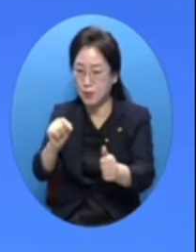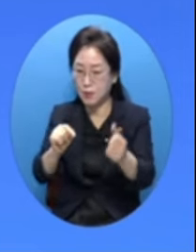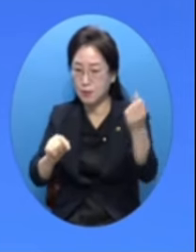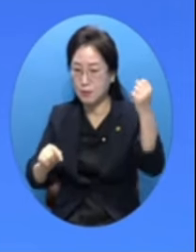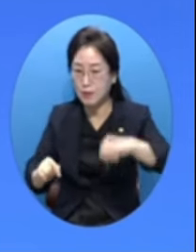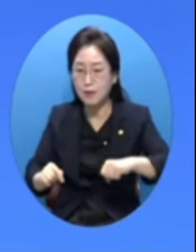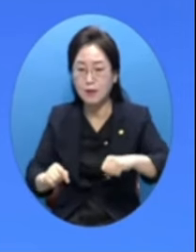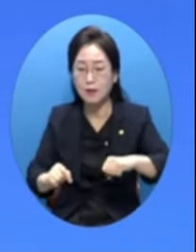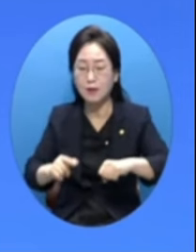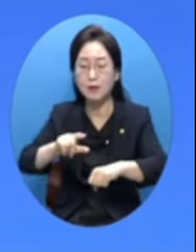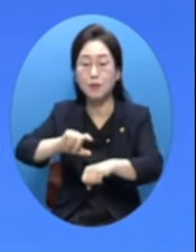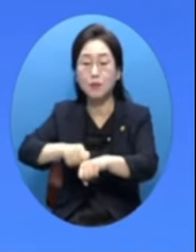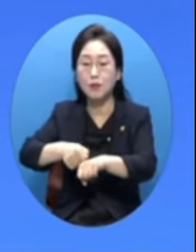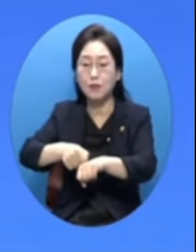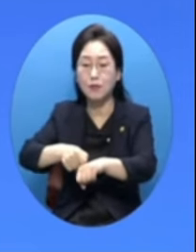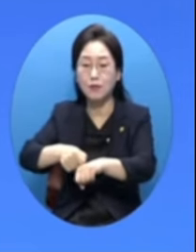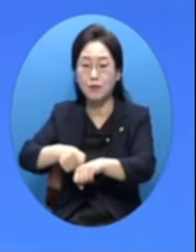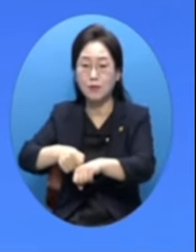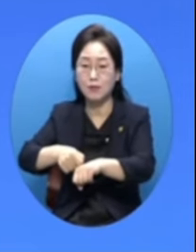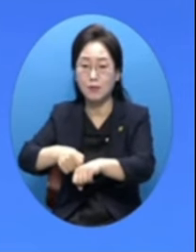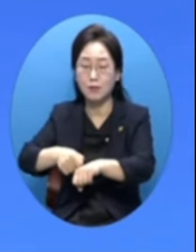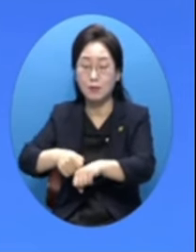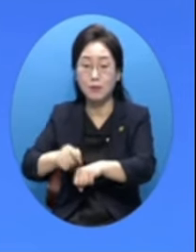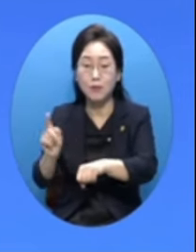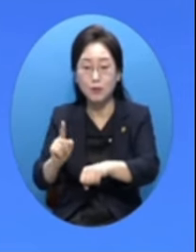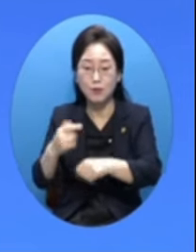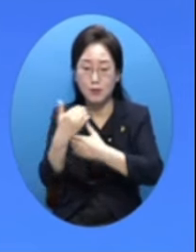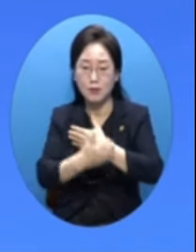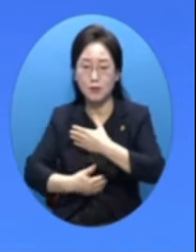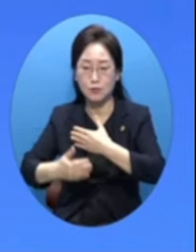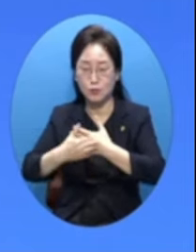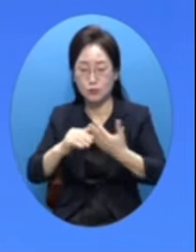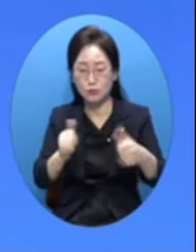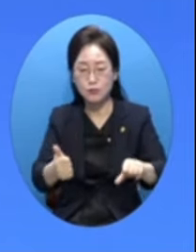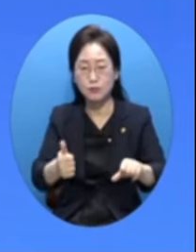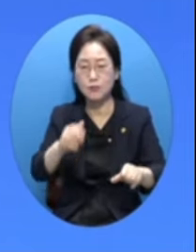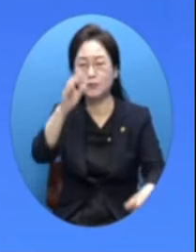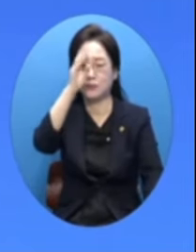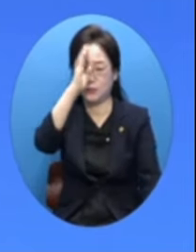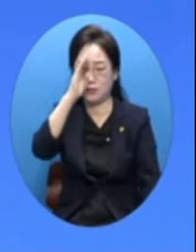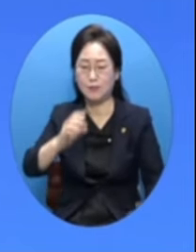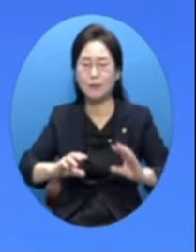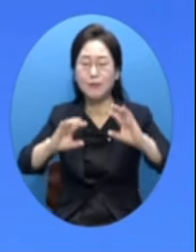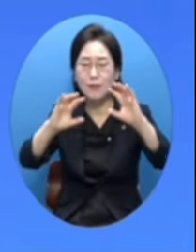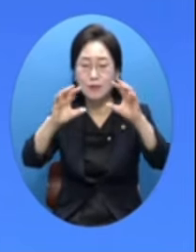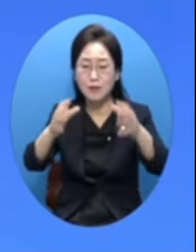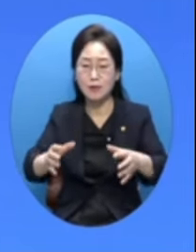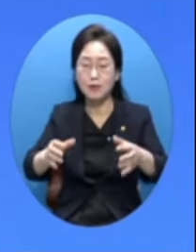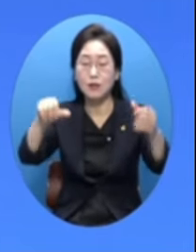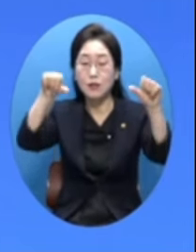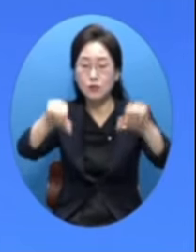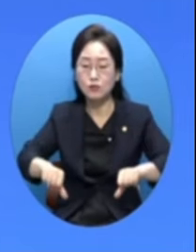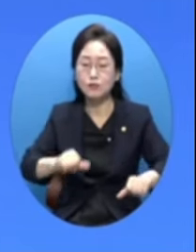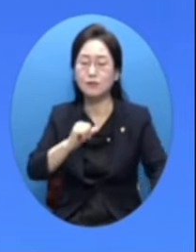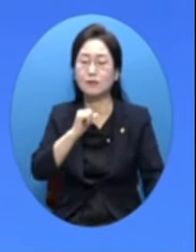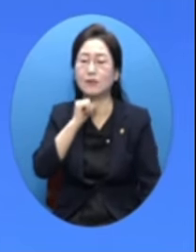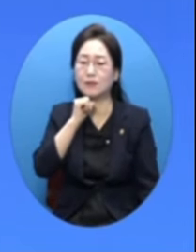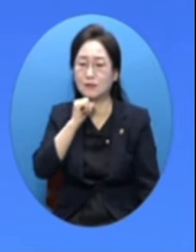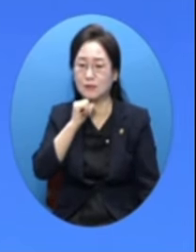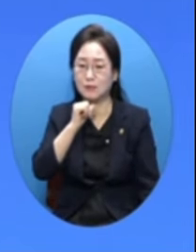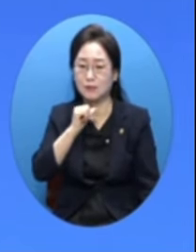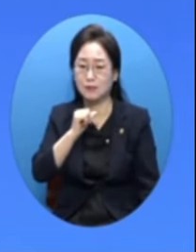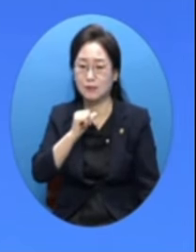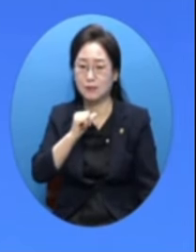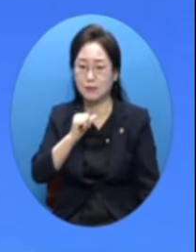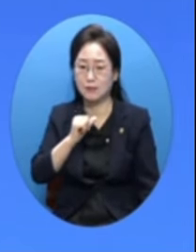다가온 형벌이 육신의 죽음과 질병, 이 땅의 저주와 가난,